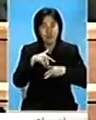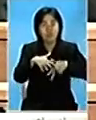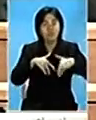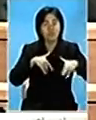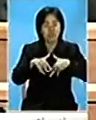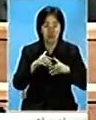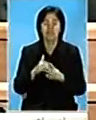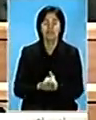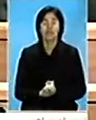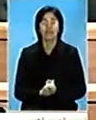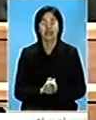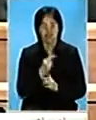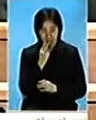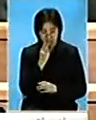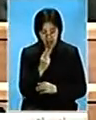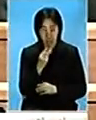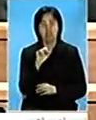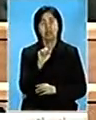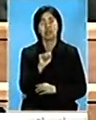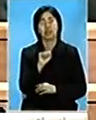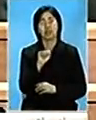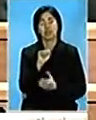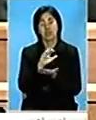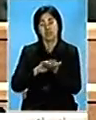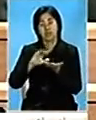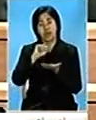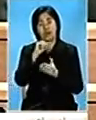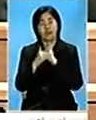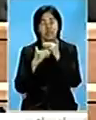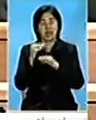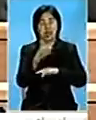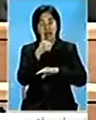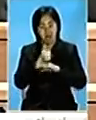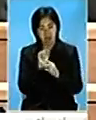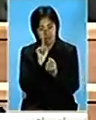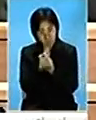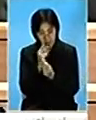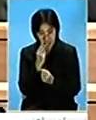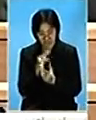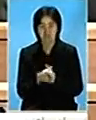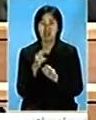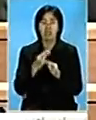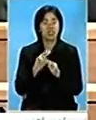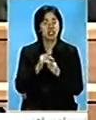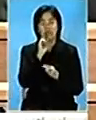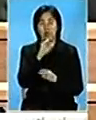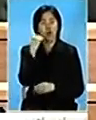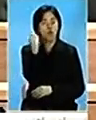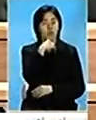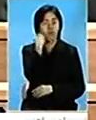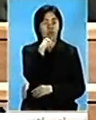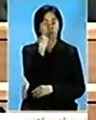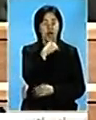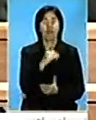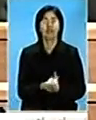มมีโอกาสได้เห็นสมาชิกสภาพัฒนาทางการเมืองผมจะให้เกียรติและเอ่ยชื่อถึงท่านเพ